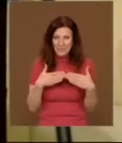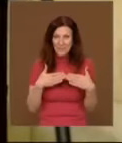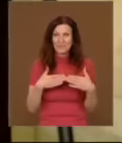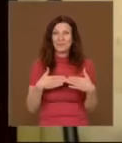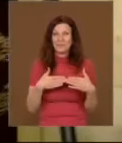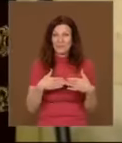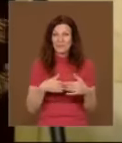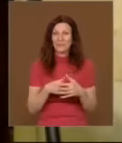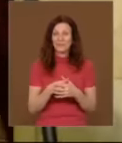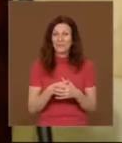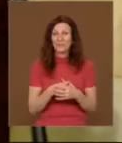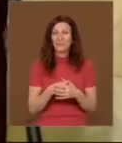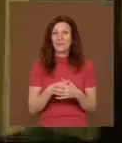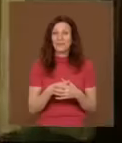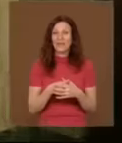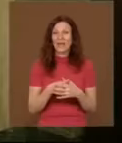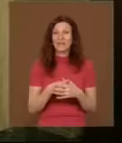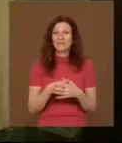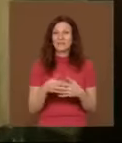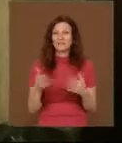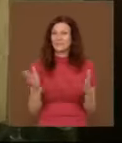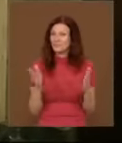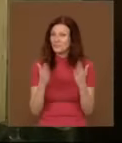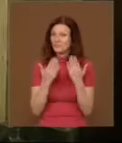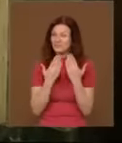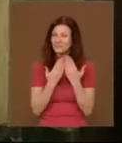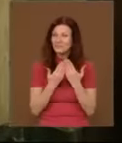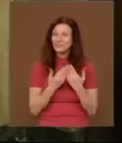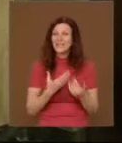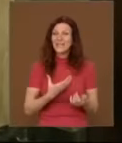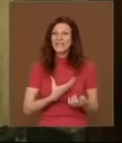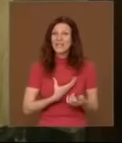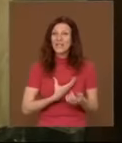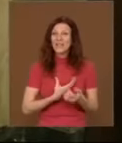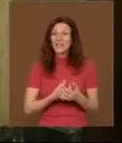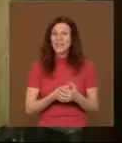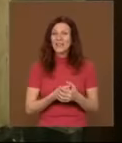врати на храма, свещеникът